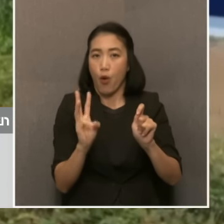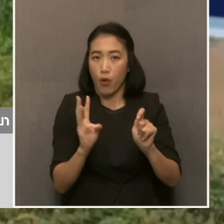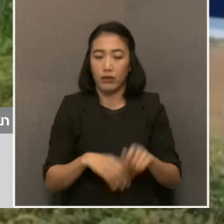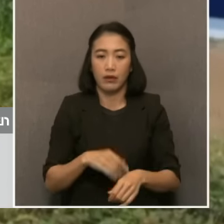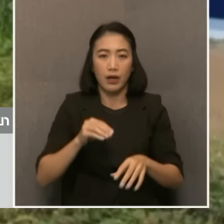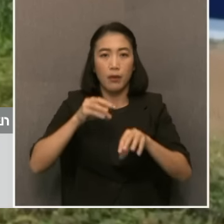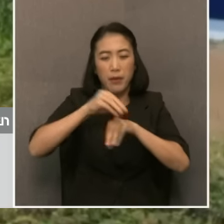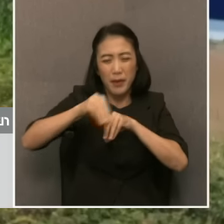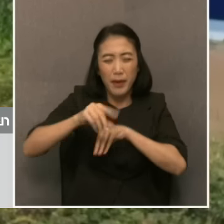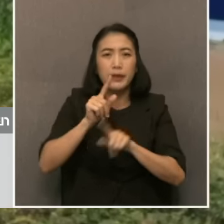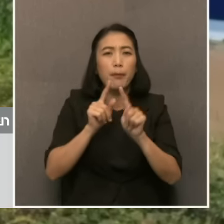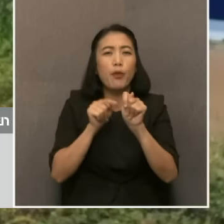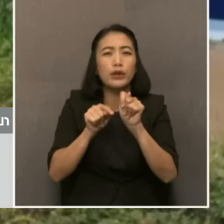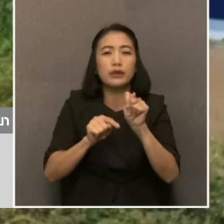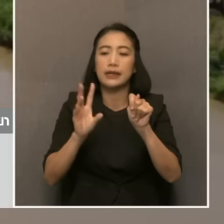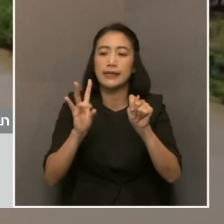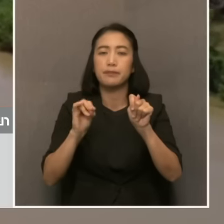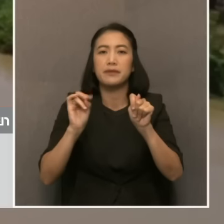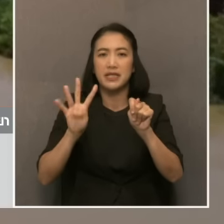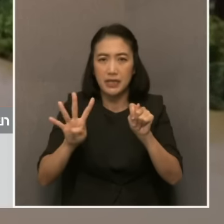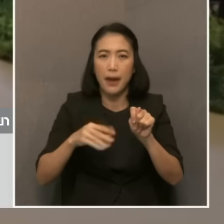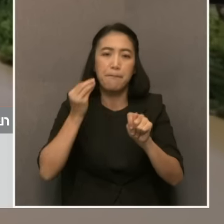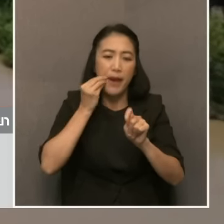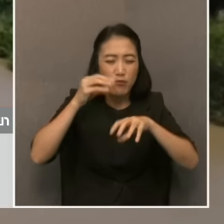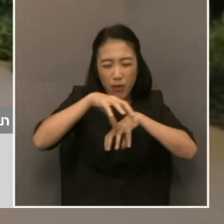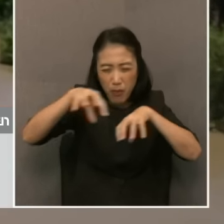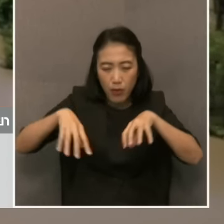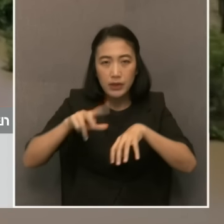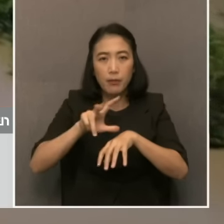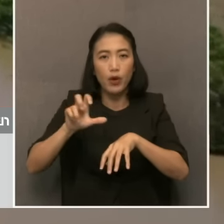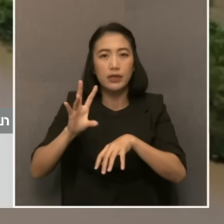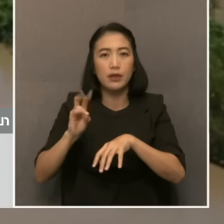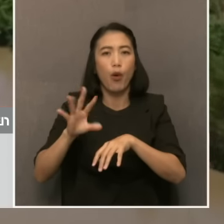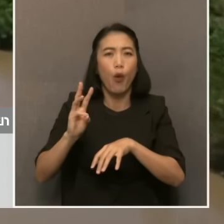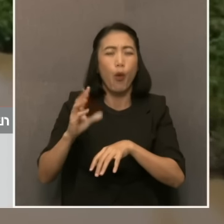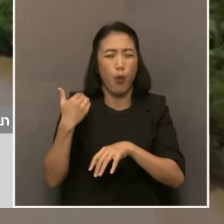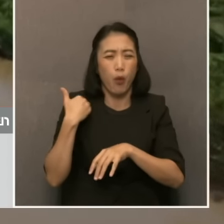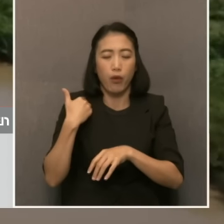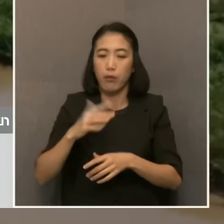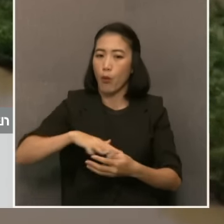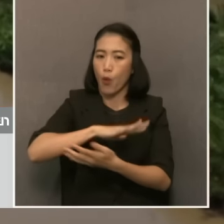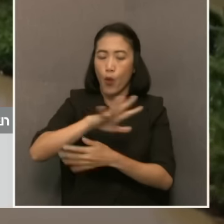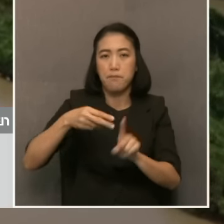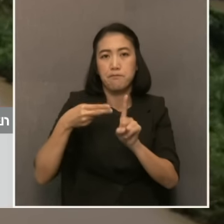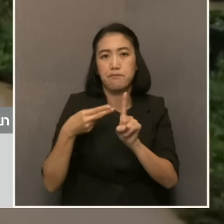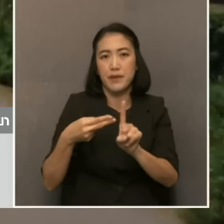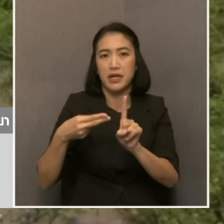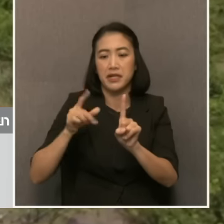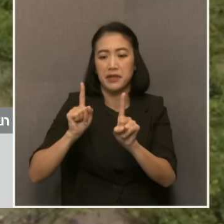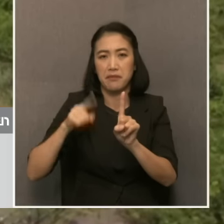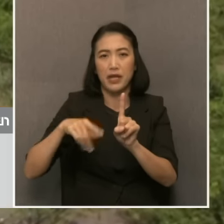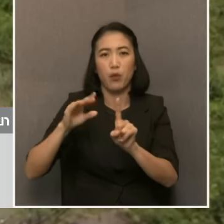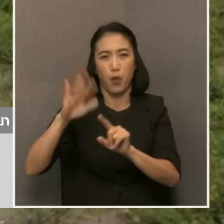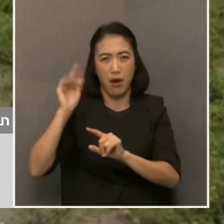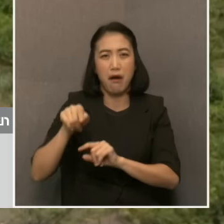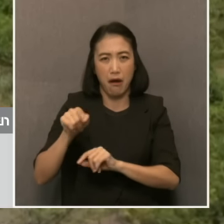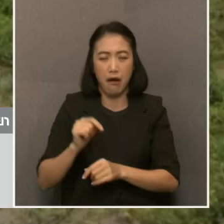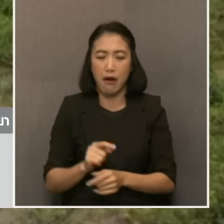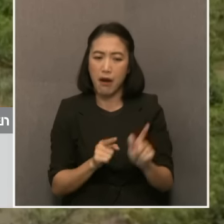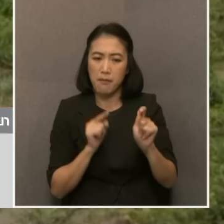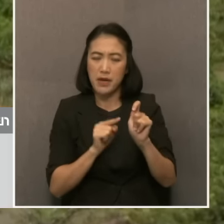376หมู่บ้านคิดเป็น 1160 19ครัวเรือนนะคะมีทั้งที่อำเภอผักไห่อำเภอเสนา